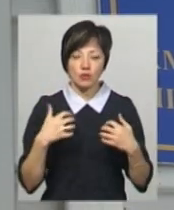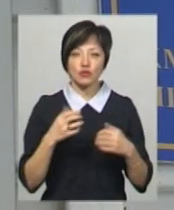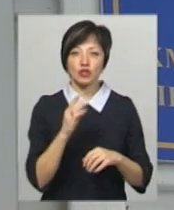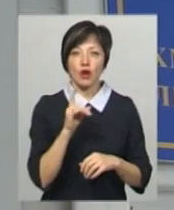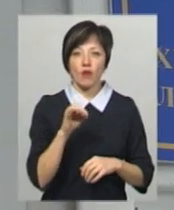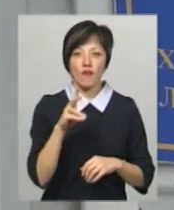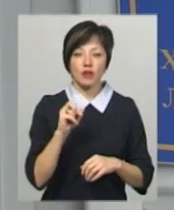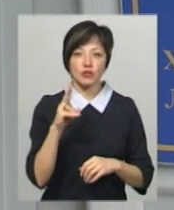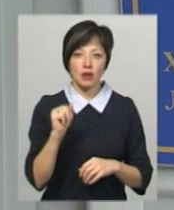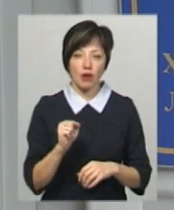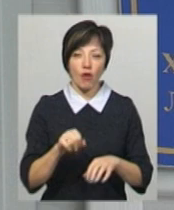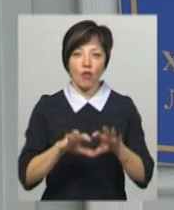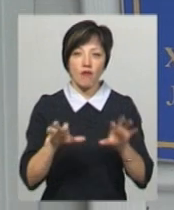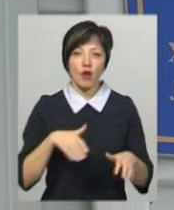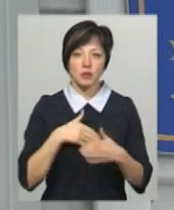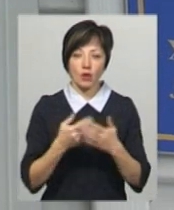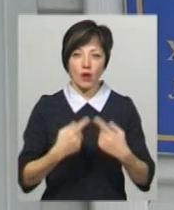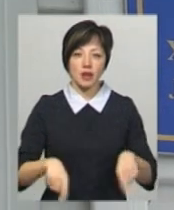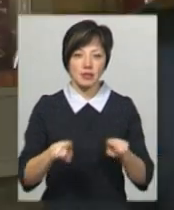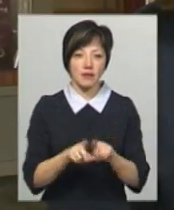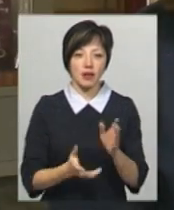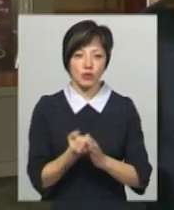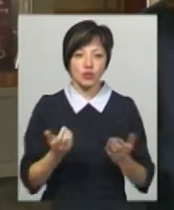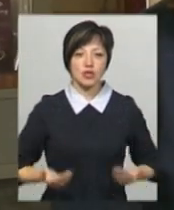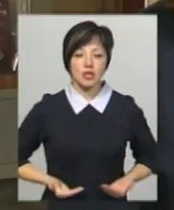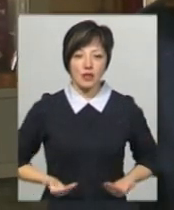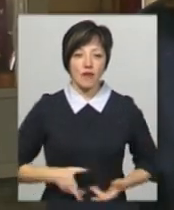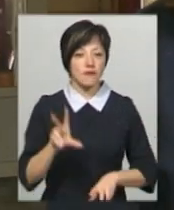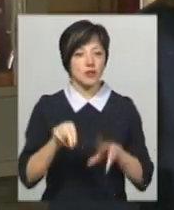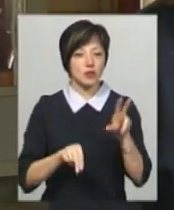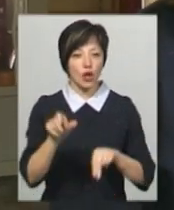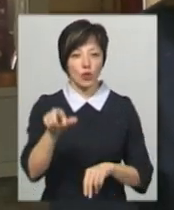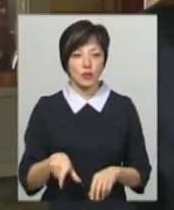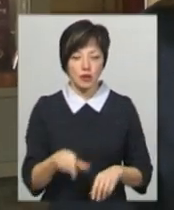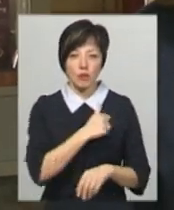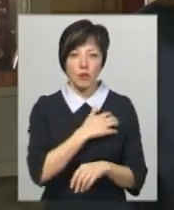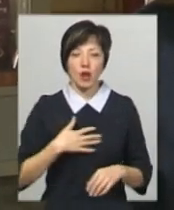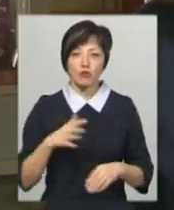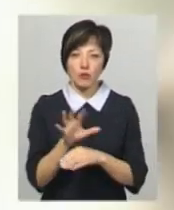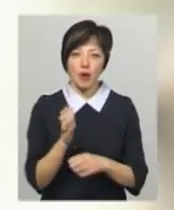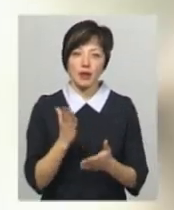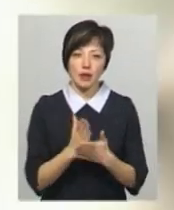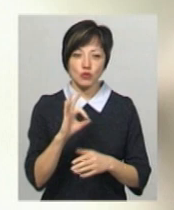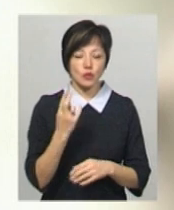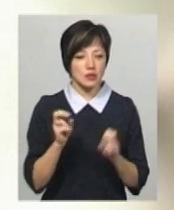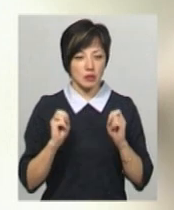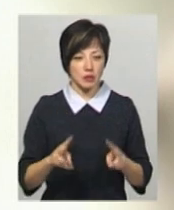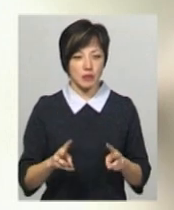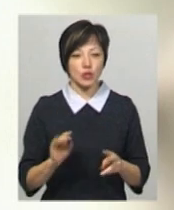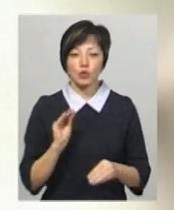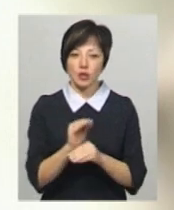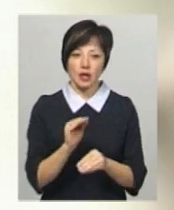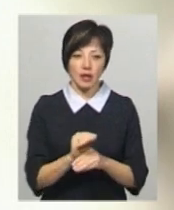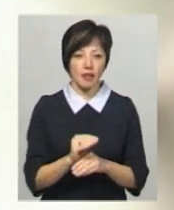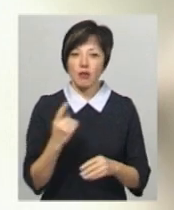Голова Хмельницької громадської організації «Врятуй життя» Олена Голубнича вважає, людина, яка поранила собаку, є соціально небезпечною. Та додає,